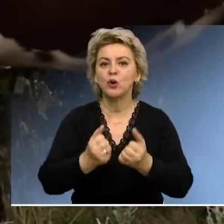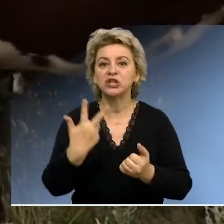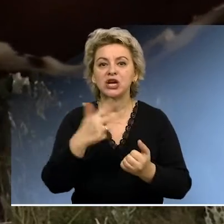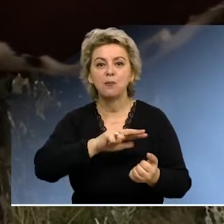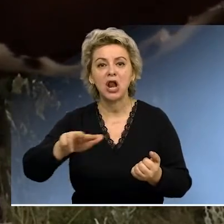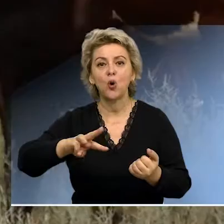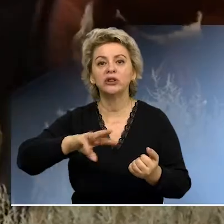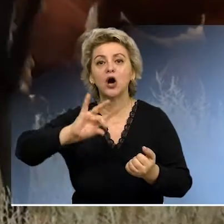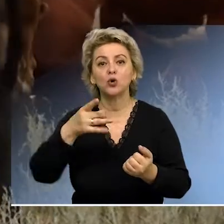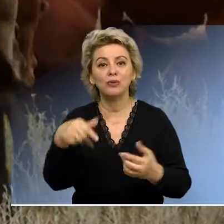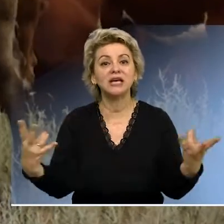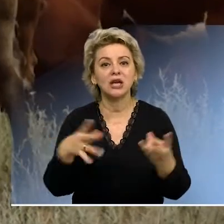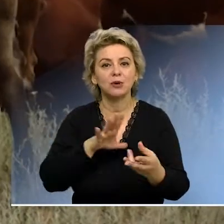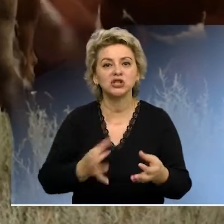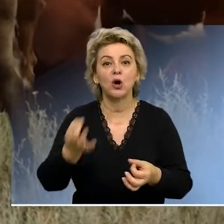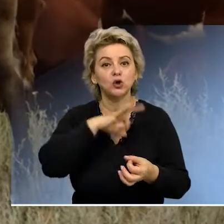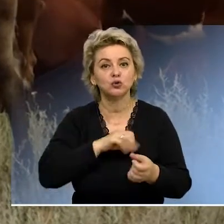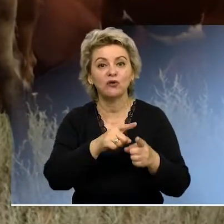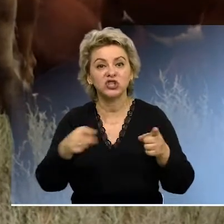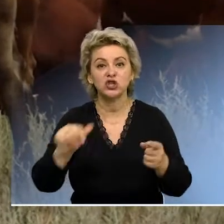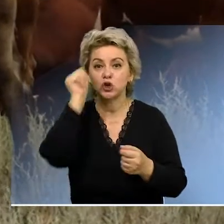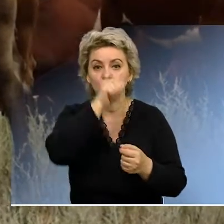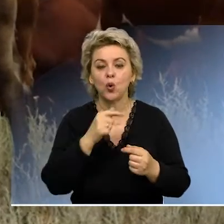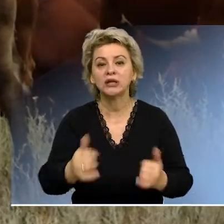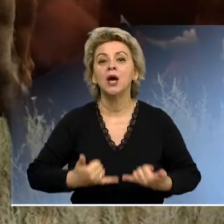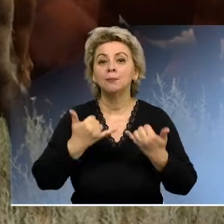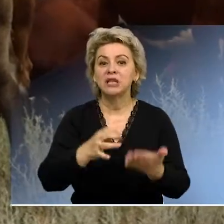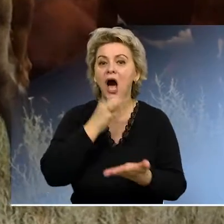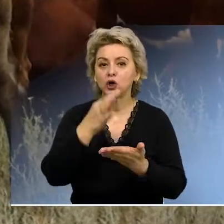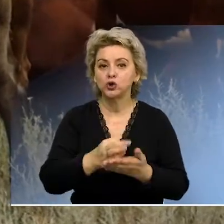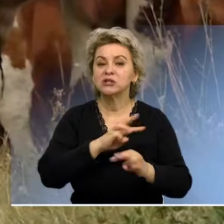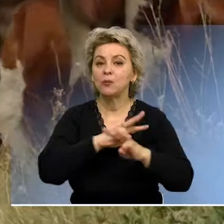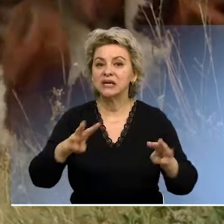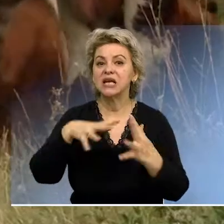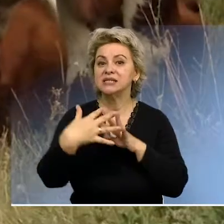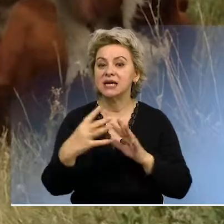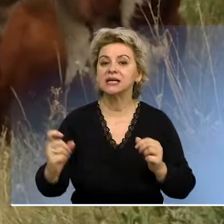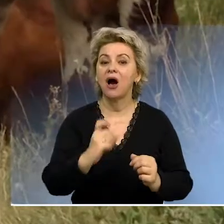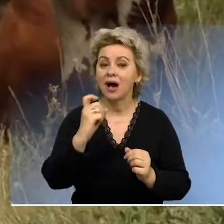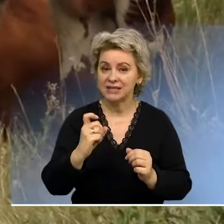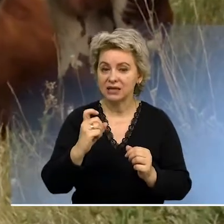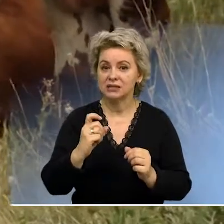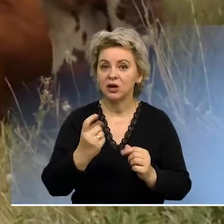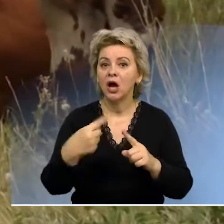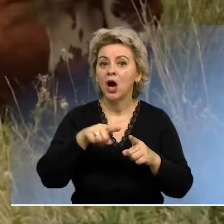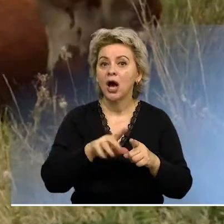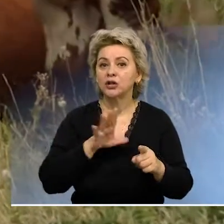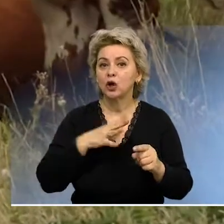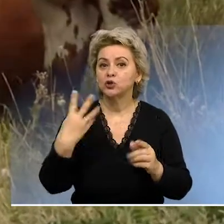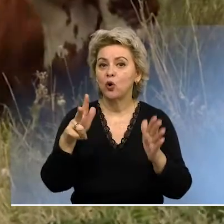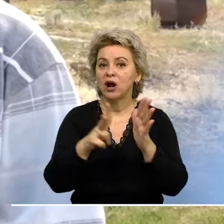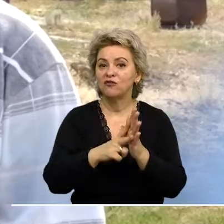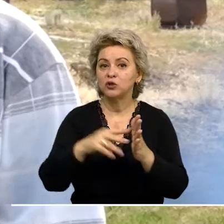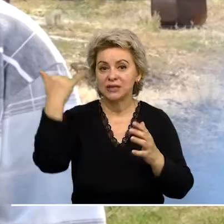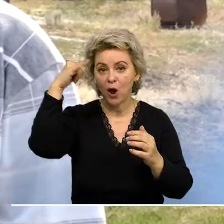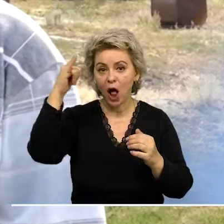Согласно бизнес-плану, получившие 3 миллиона рублей необходимо было использовать в течение года и предоставить отчет в Министерство сельского